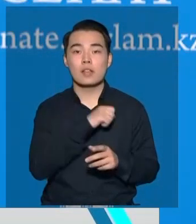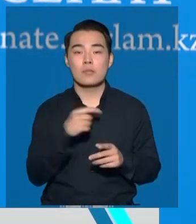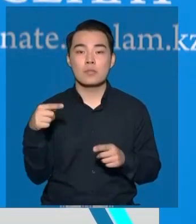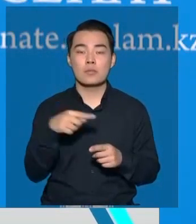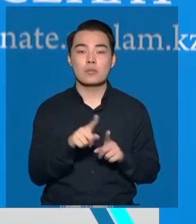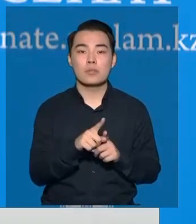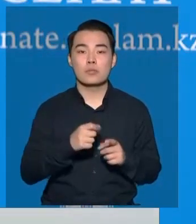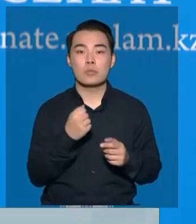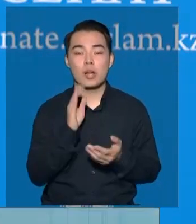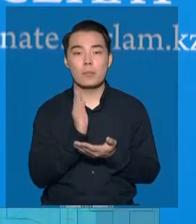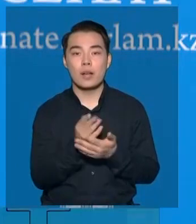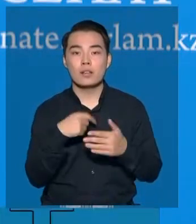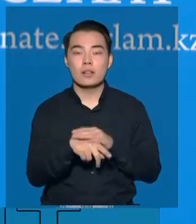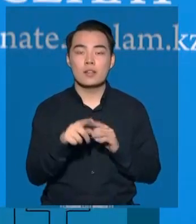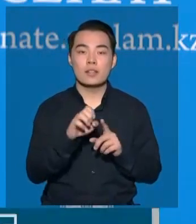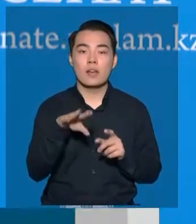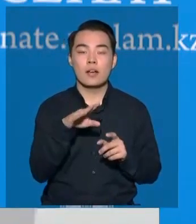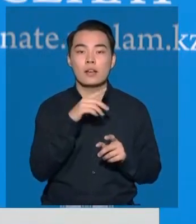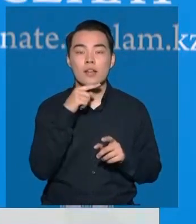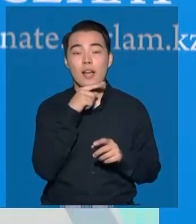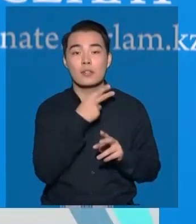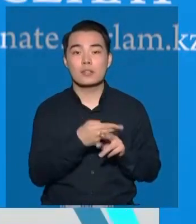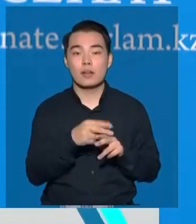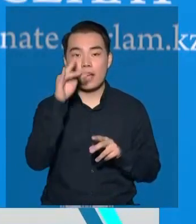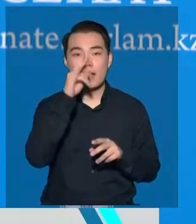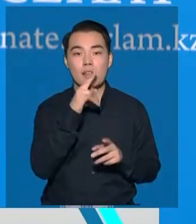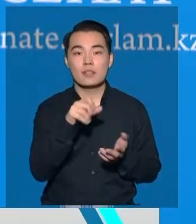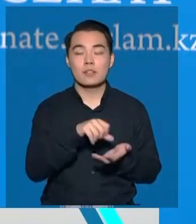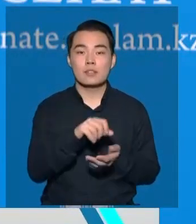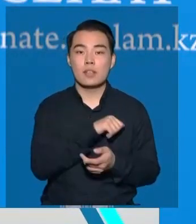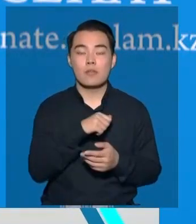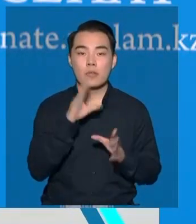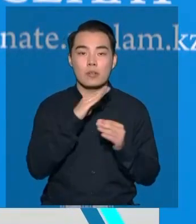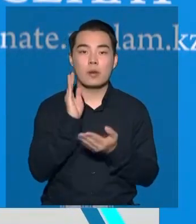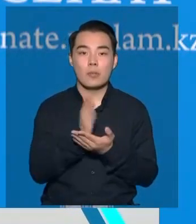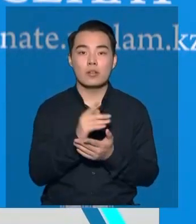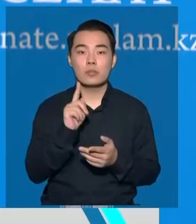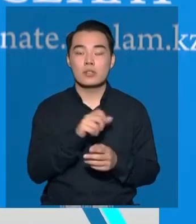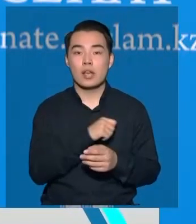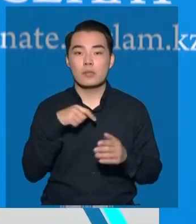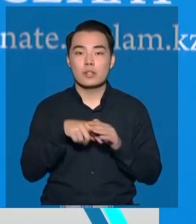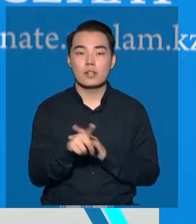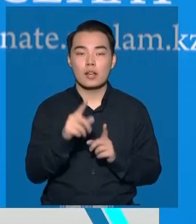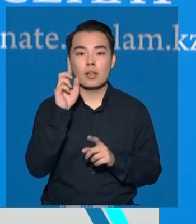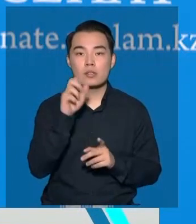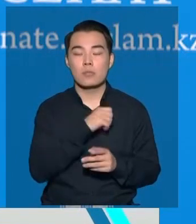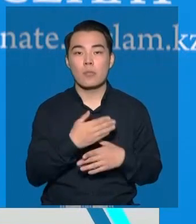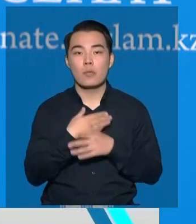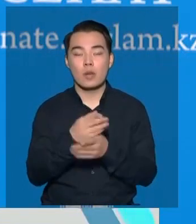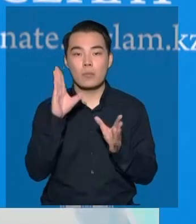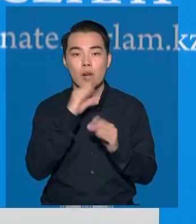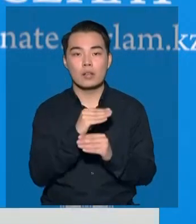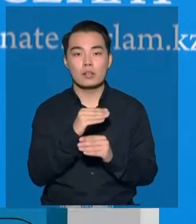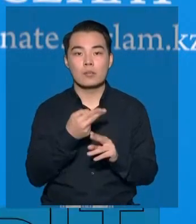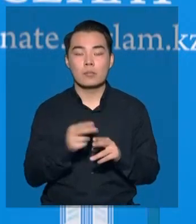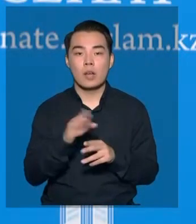өте тығыз. Еуразиялық экономикалық комиссия және бар. Онда Қазақстанның өкілдігі жеткілікті. Сондай-ақ біздің елшілігіміз көмек көрсете алады. Ол жерде